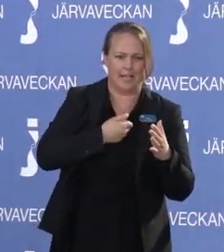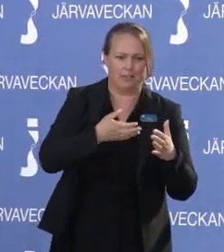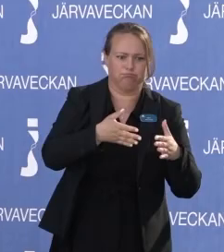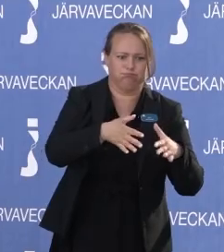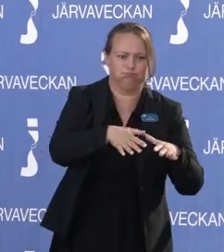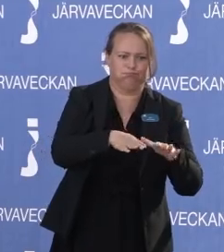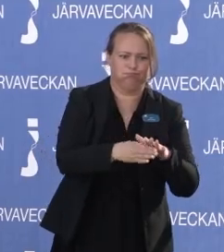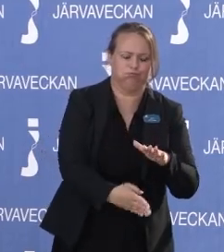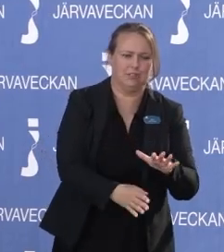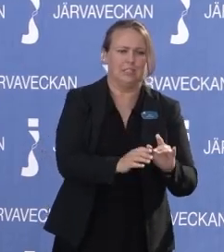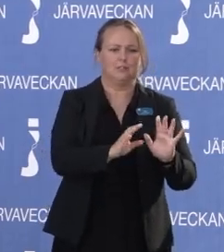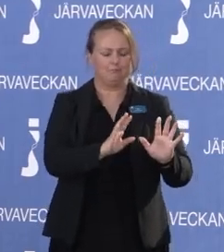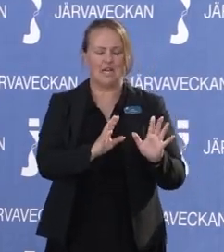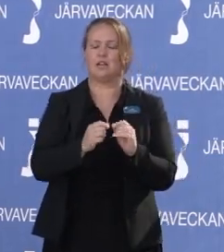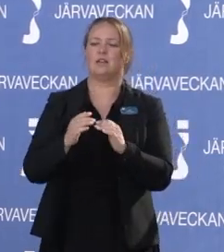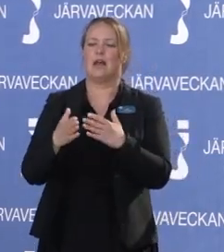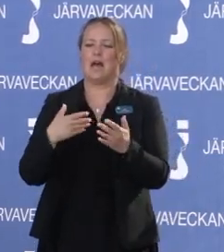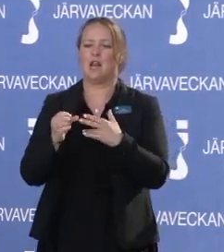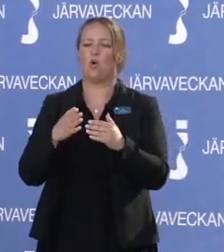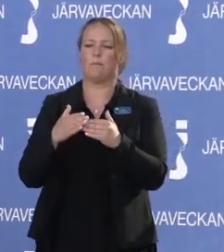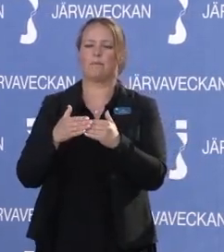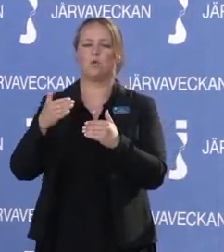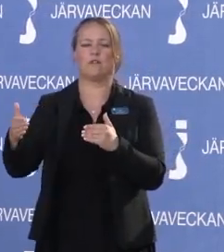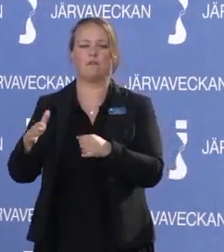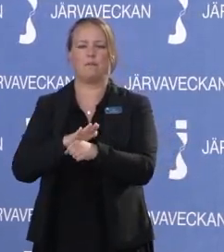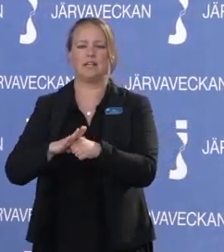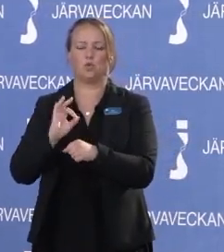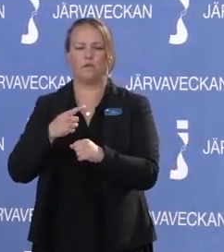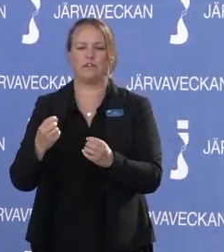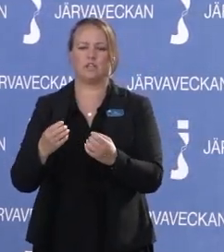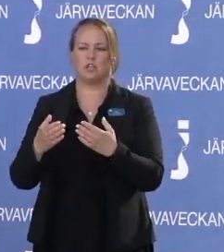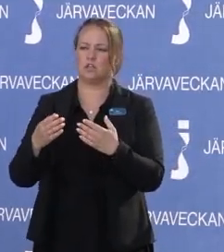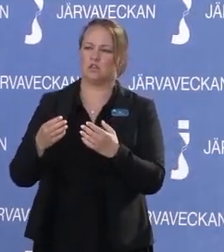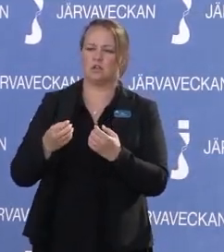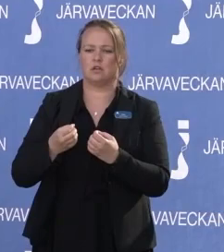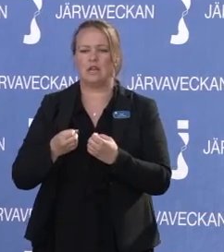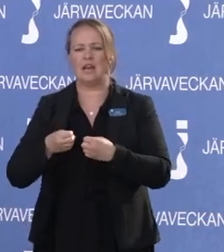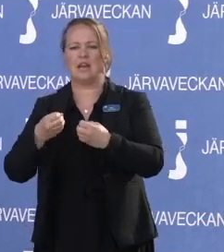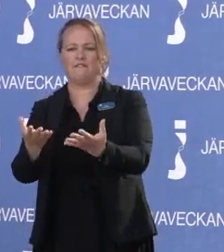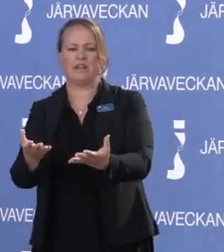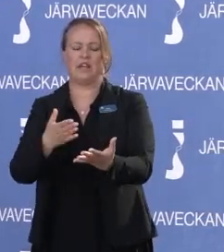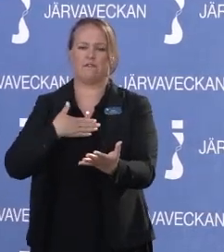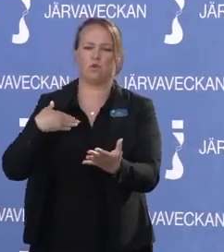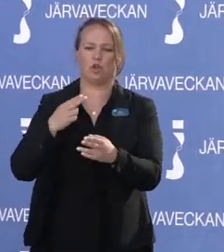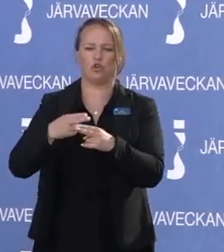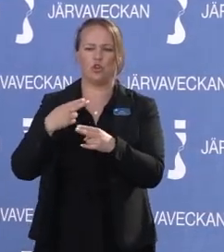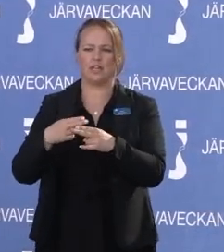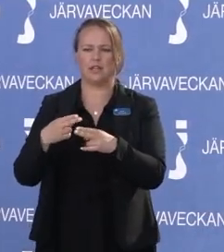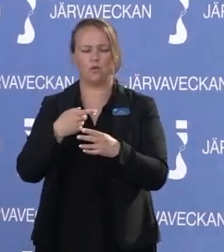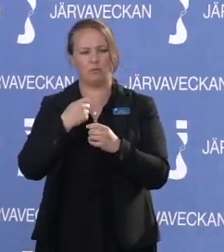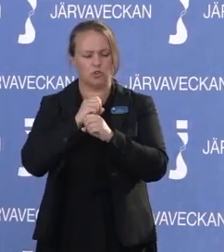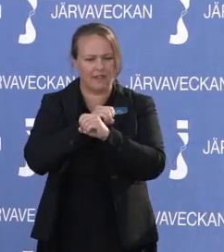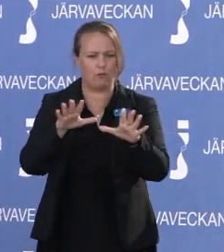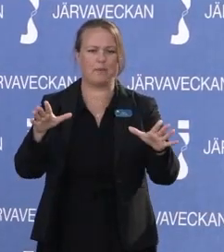det tror jag mycket mer handlar om liksom hur vi gör våra nyheter och presenterar dem, och varför skulle man vilja jobba med det liksom. Och sen